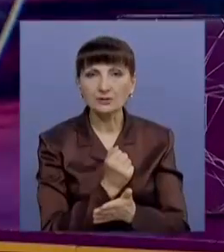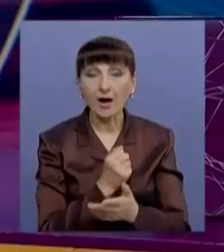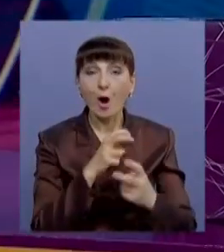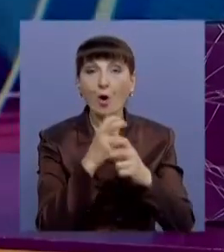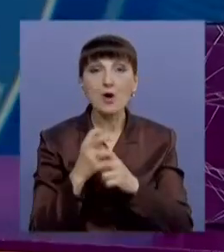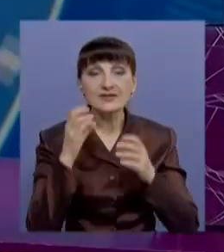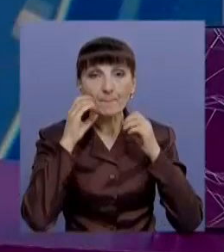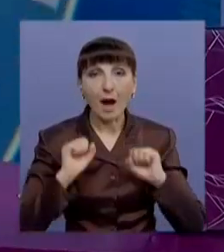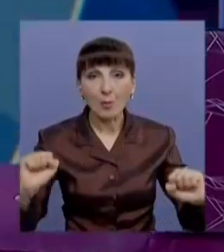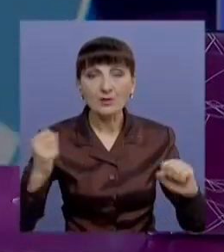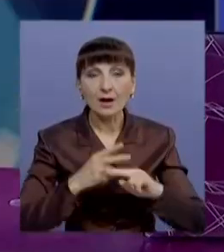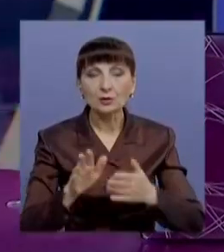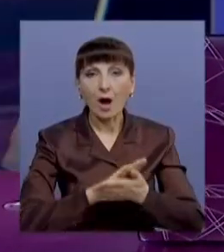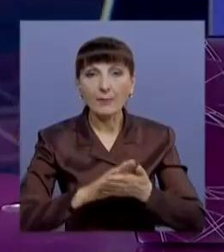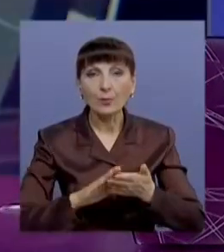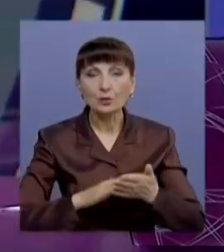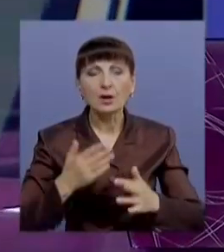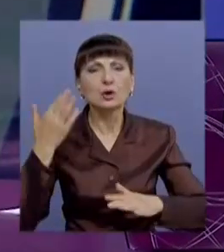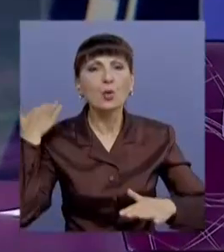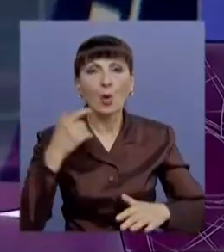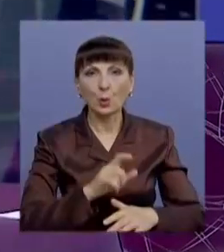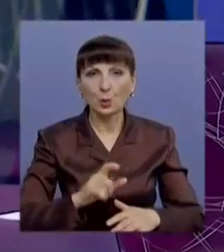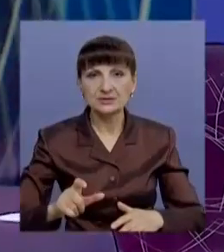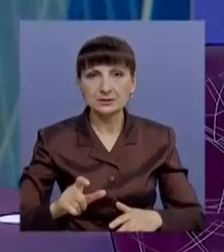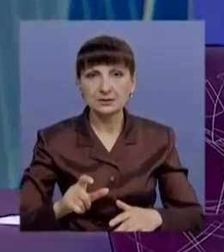кости мамонта, которые обработали доисторические люди.